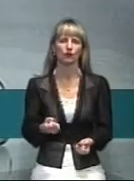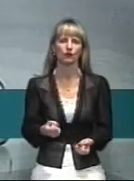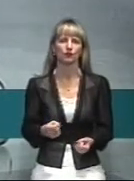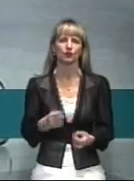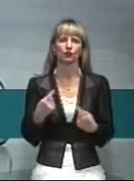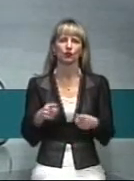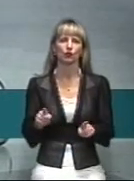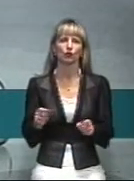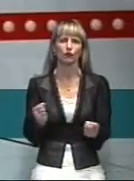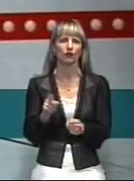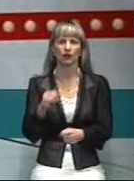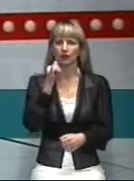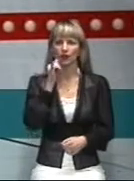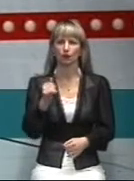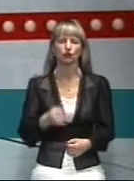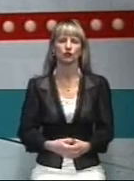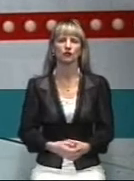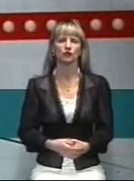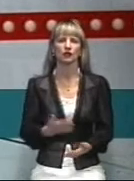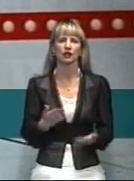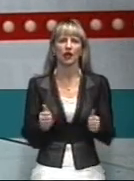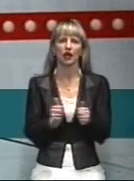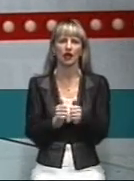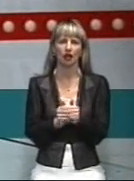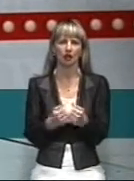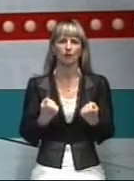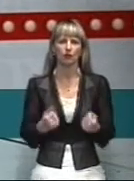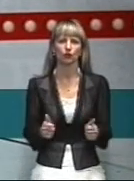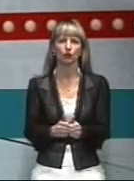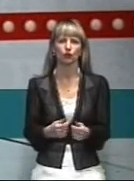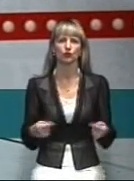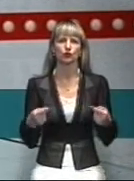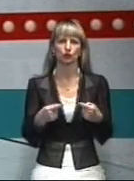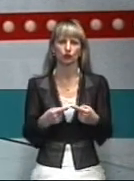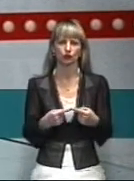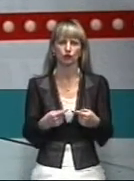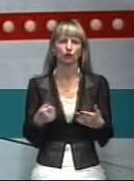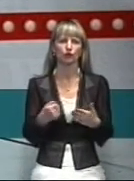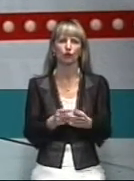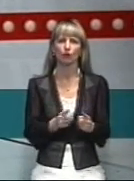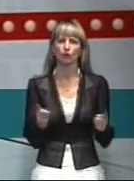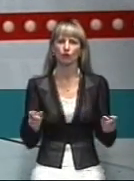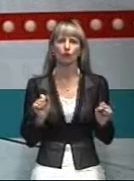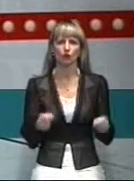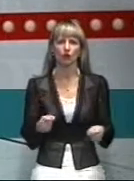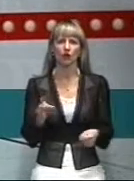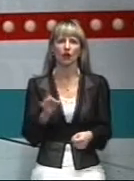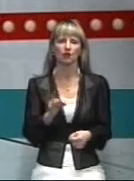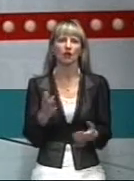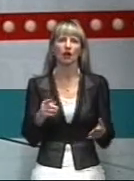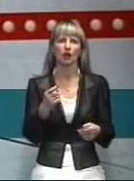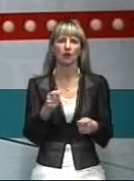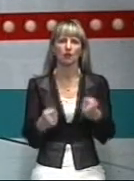іншого автомобіля він не може. Тобто якщо навіть машина їде поруч, лазер з точністю там до певного проміжку може виміряти, яка саме